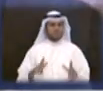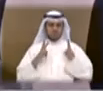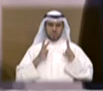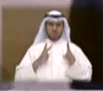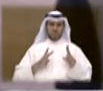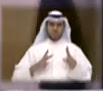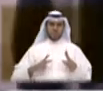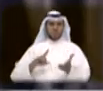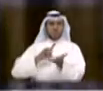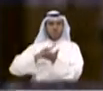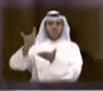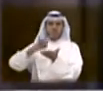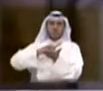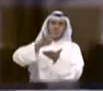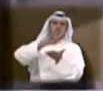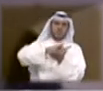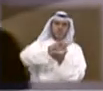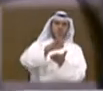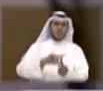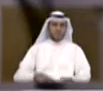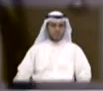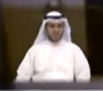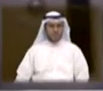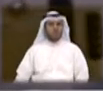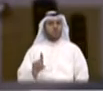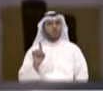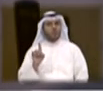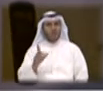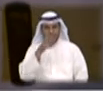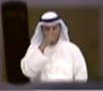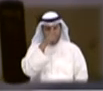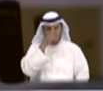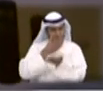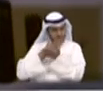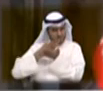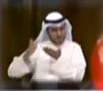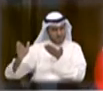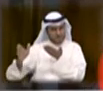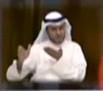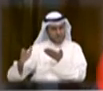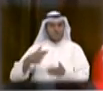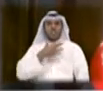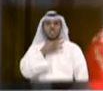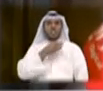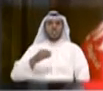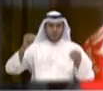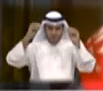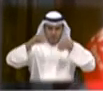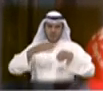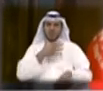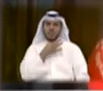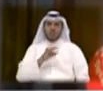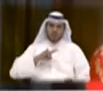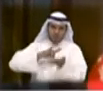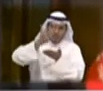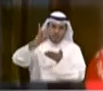هذه اللي حق خطوط أوروب إن شاء الله. رح تطلع طائرات قديمة من الأسطول، يعني A300 والA310 من